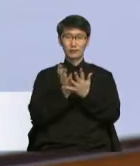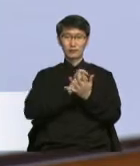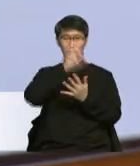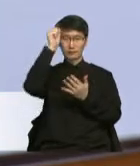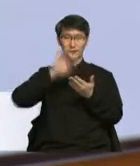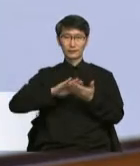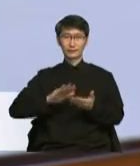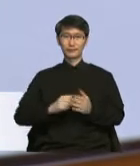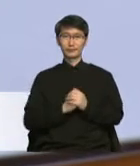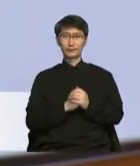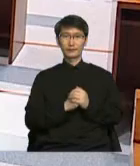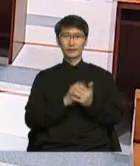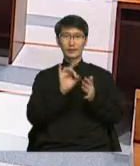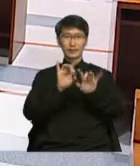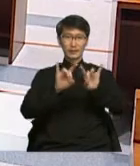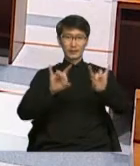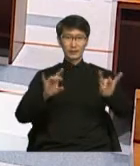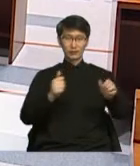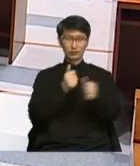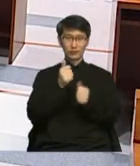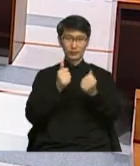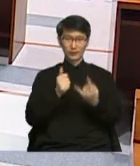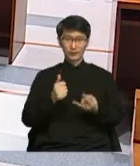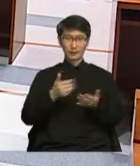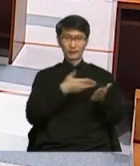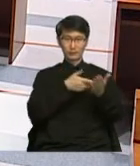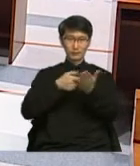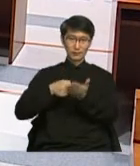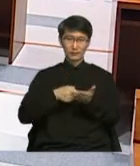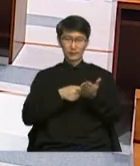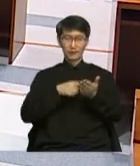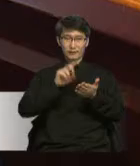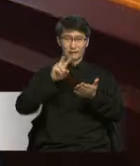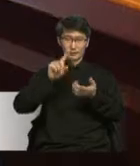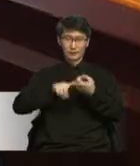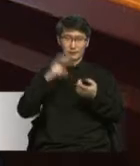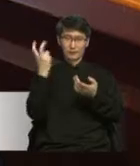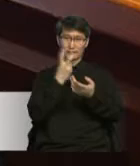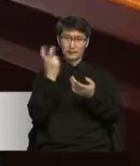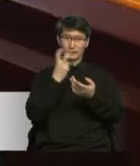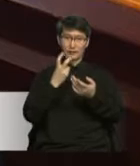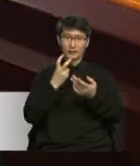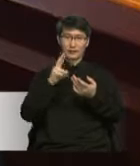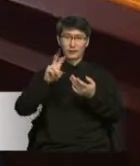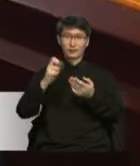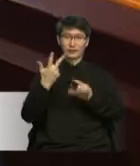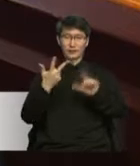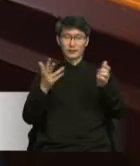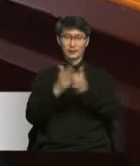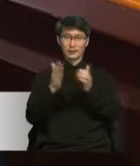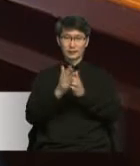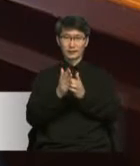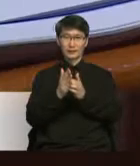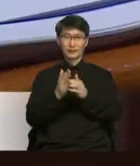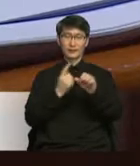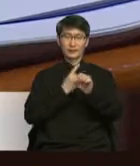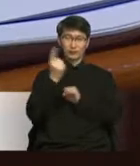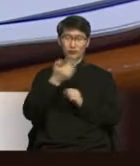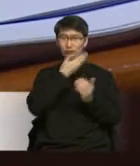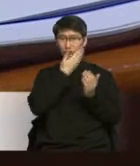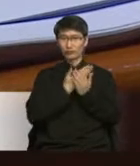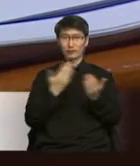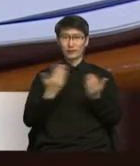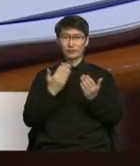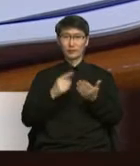상정 됐습니다 각 상임위원회에서 는 상정된 안건을 심의하고 집행부 로부터 오는 27일까지 내년도 주요